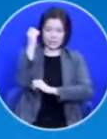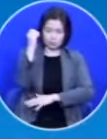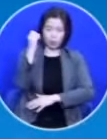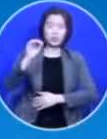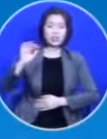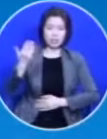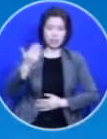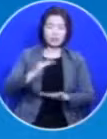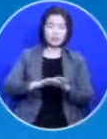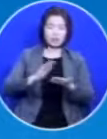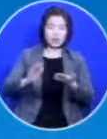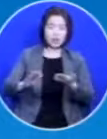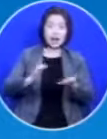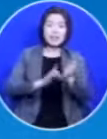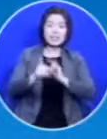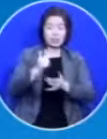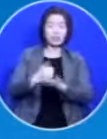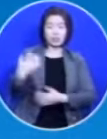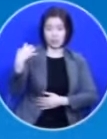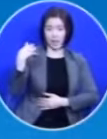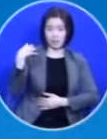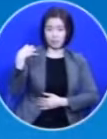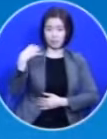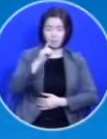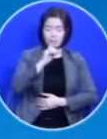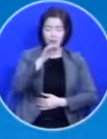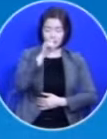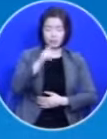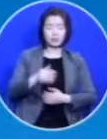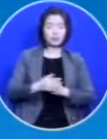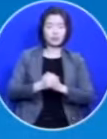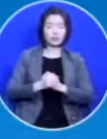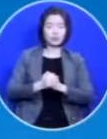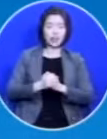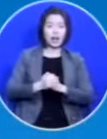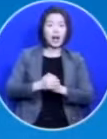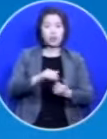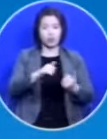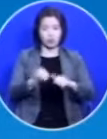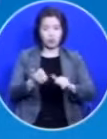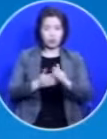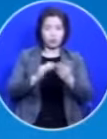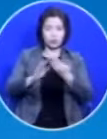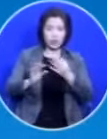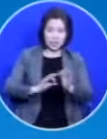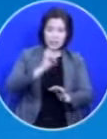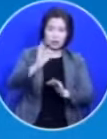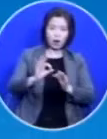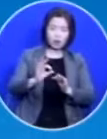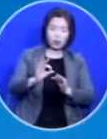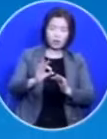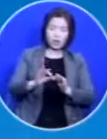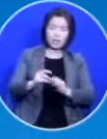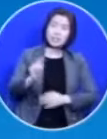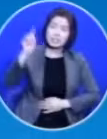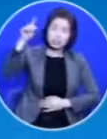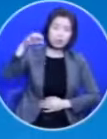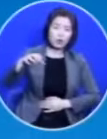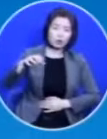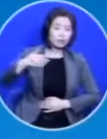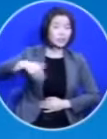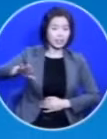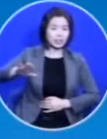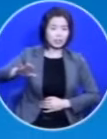주십니다 예수님이 책임져 주신다는 뜻이죠 아 죽고 난 다음에 뭐 영원한 천국에 가겠지요